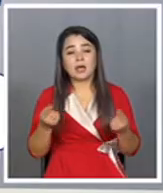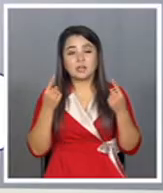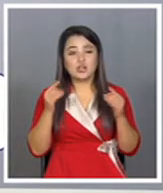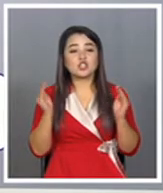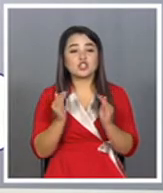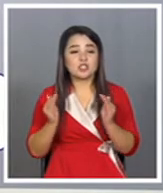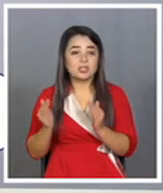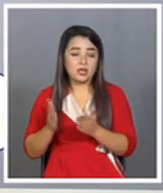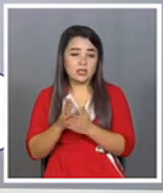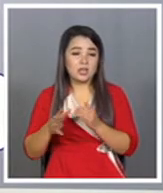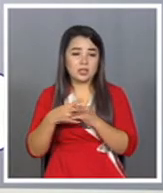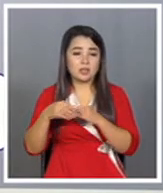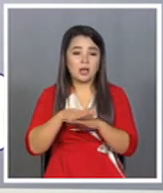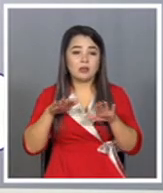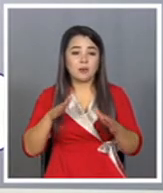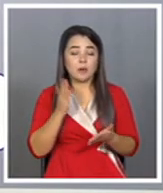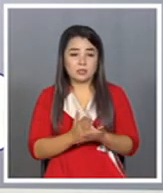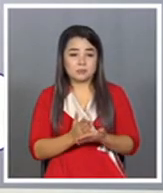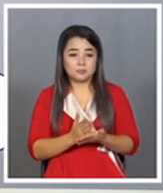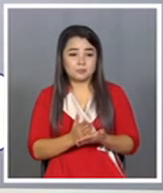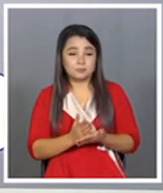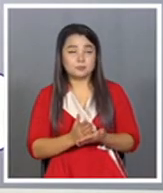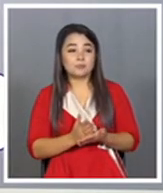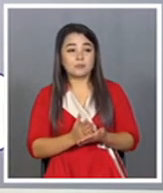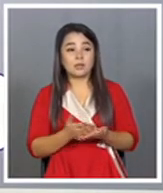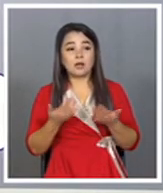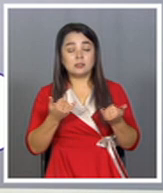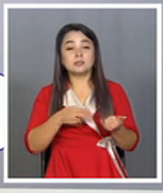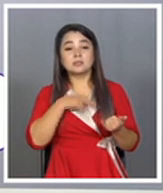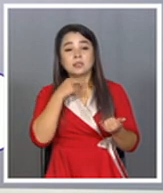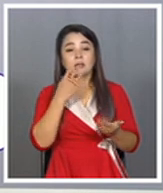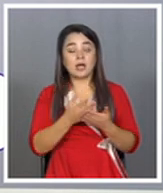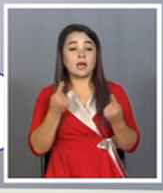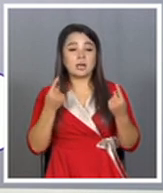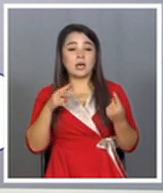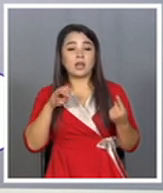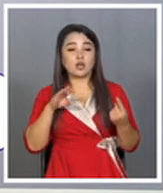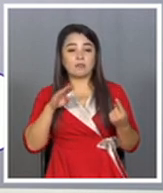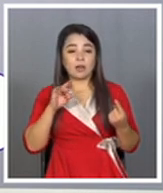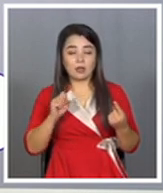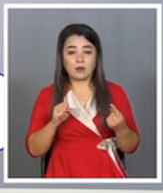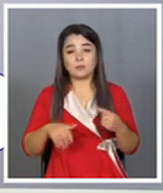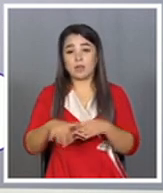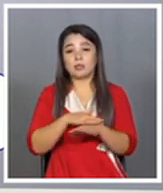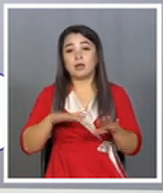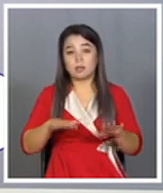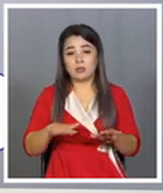кішкентай тақталар бар. Енді, балалар, қараңыздар, ірі литосфералық тақталар, мысал